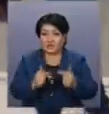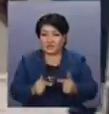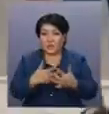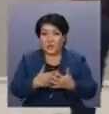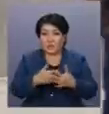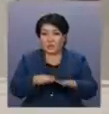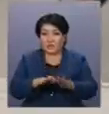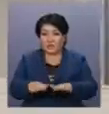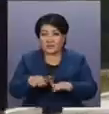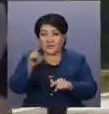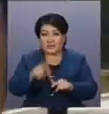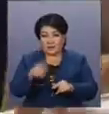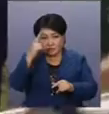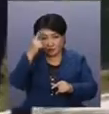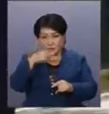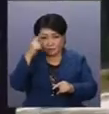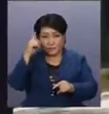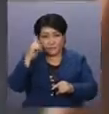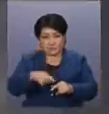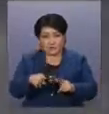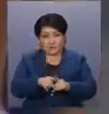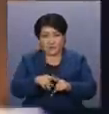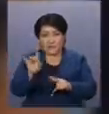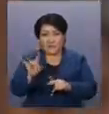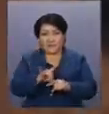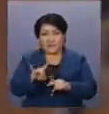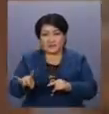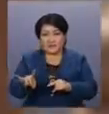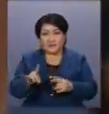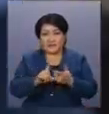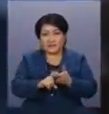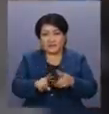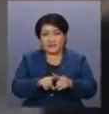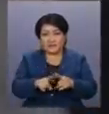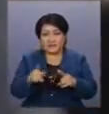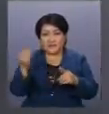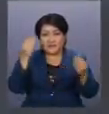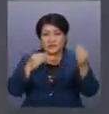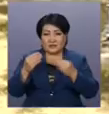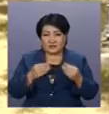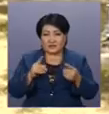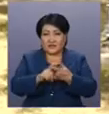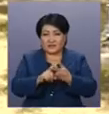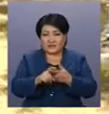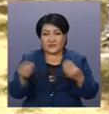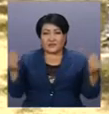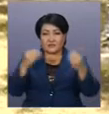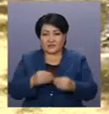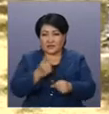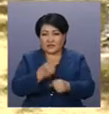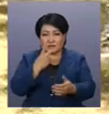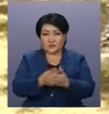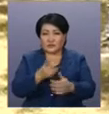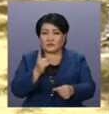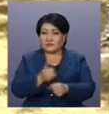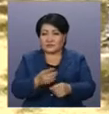адамды тануға кедергі келтіретін әрі діни наным сенімге байланысты атрибуттары бар киімдерге қатаң түрде тыйым салынбақ. Сонымен